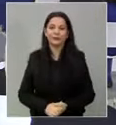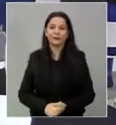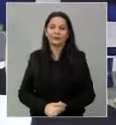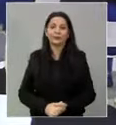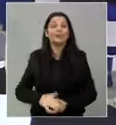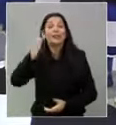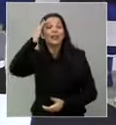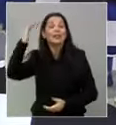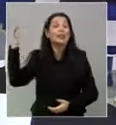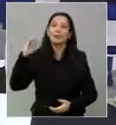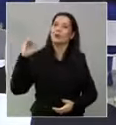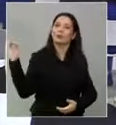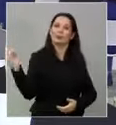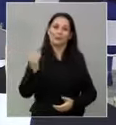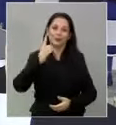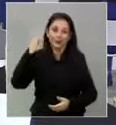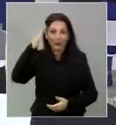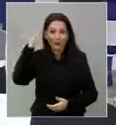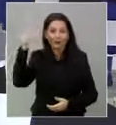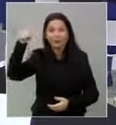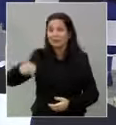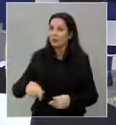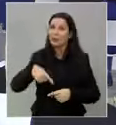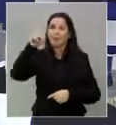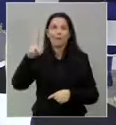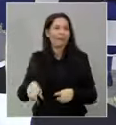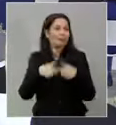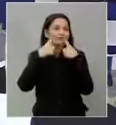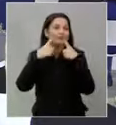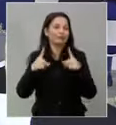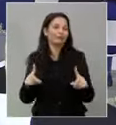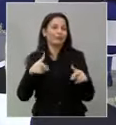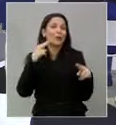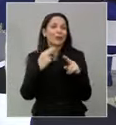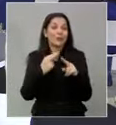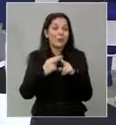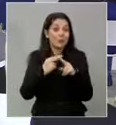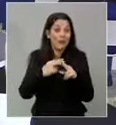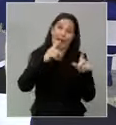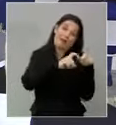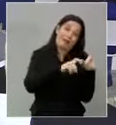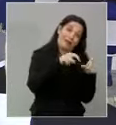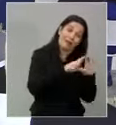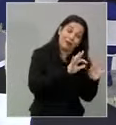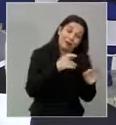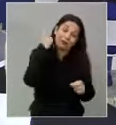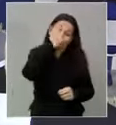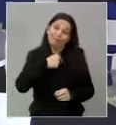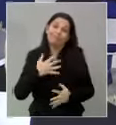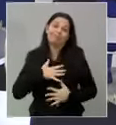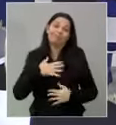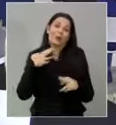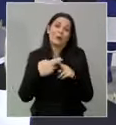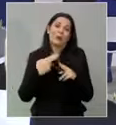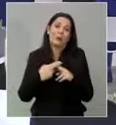Καλημέρα σε όλους. Είναι μια ιδιαίτερη ημέρα η σημερινή και για τη Pfizer αλλά και για εμένα προσωπικά. Την περίμενα